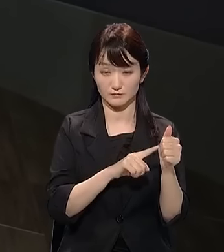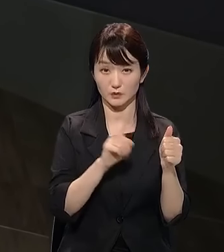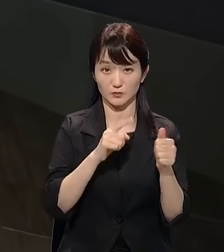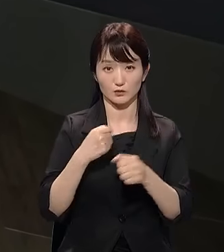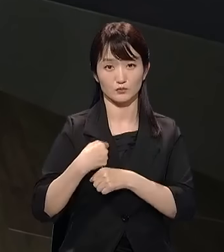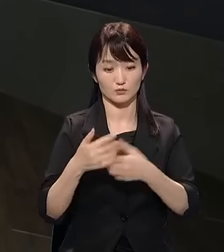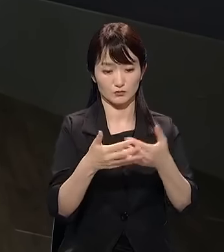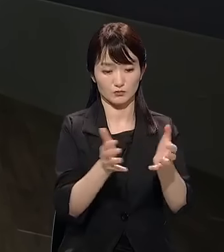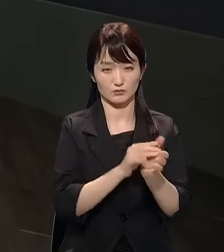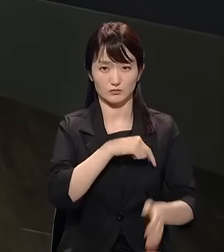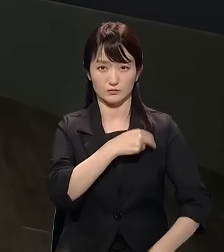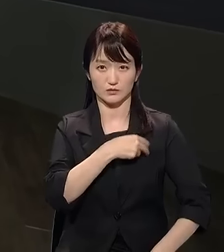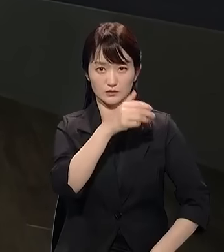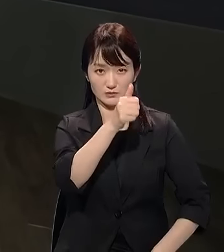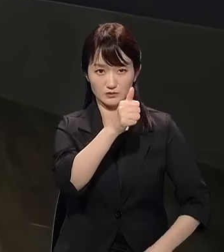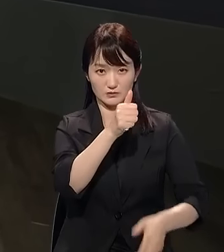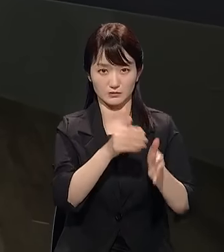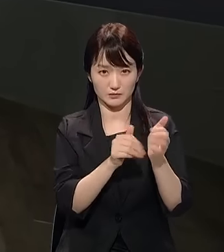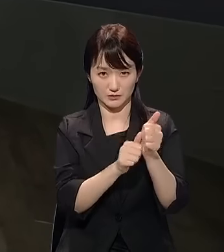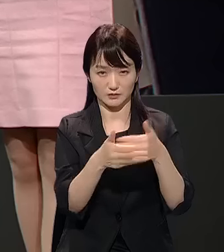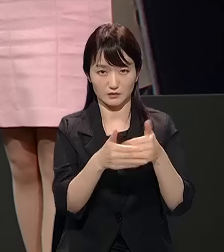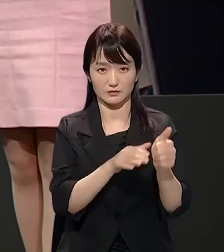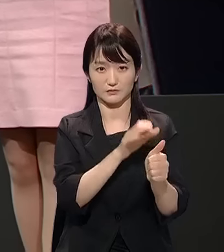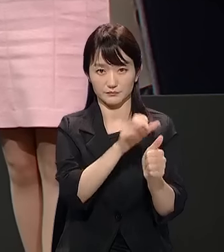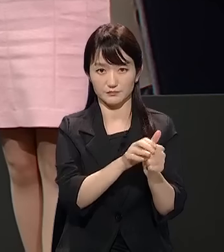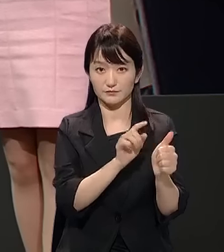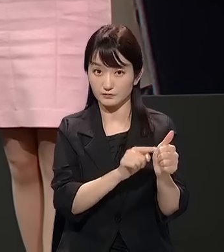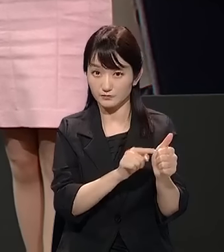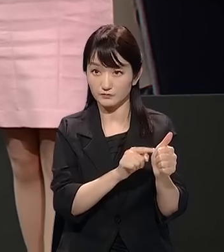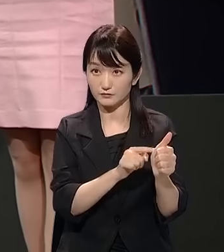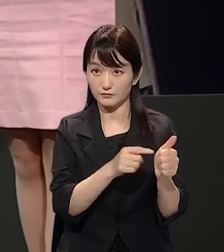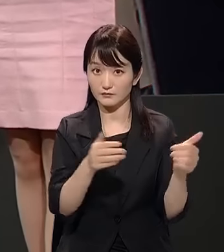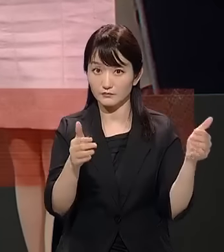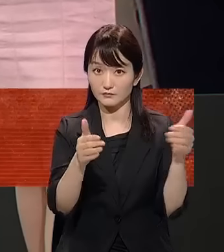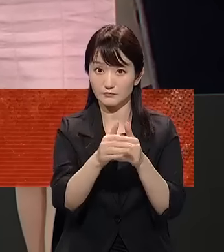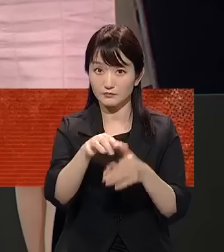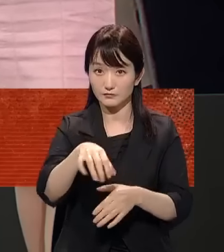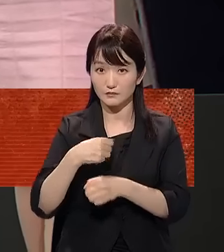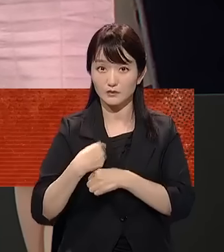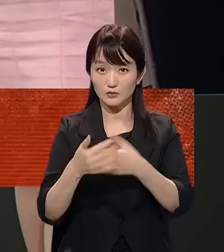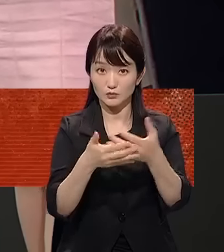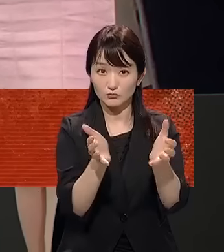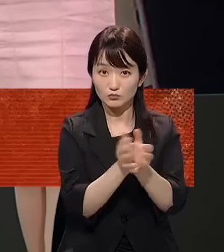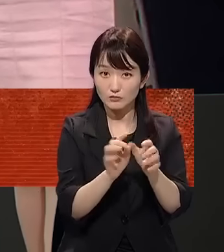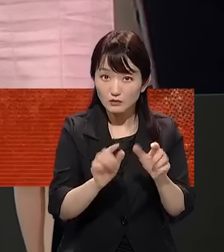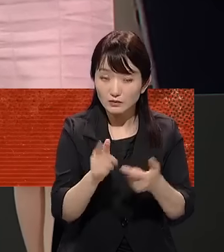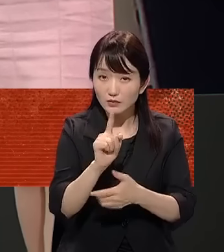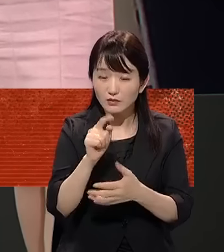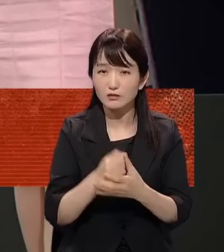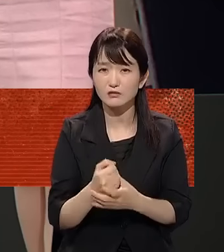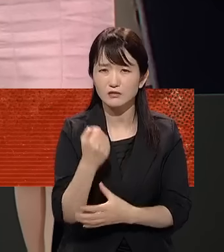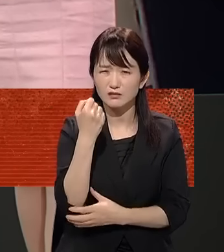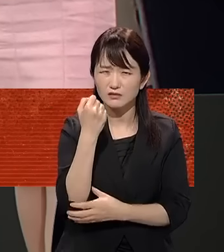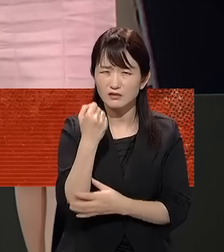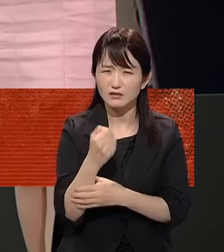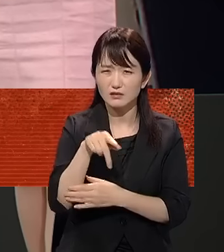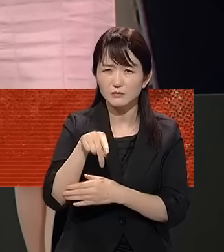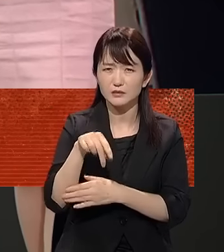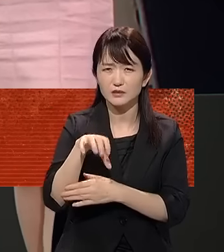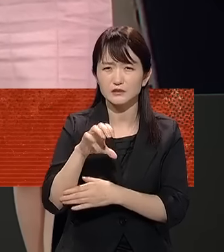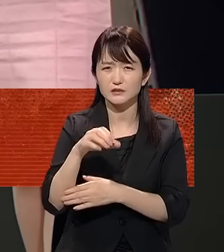모부대 사령관 비서실장인 그런데 도착한 곳은 군부대가 아닌 어느 허름한 PC